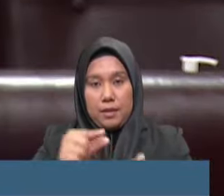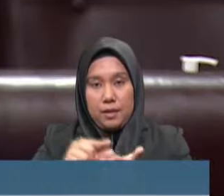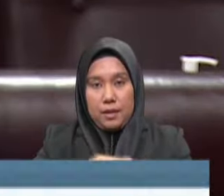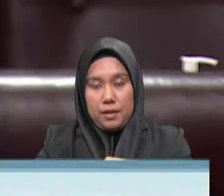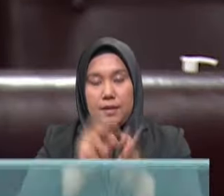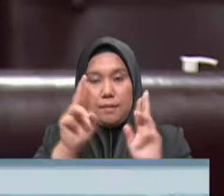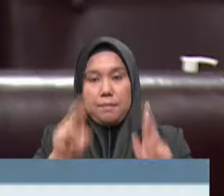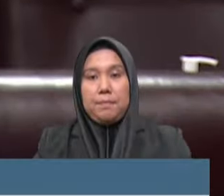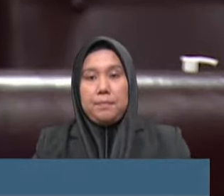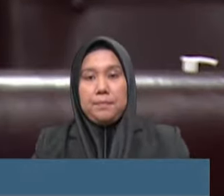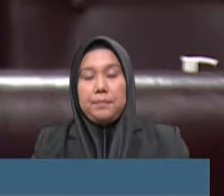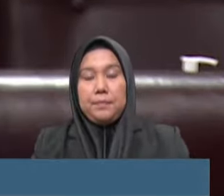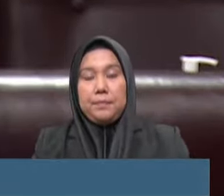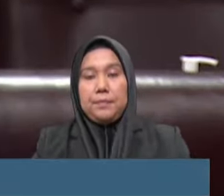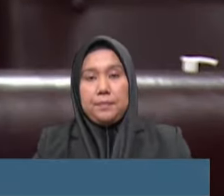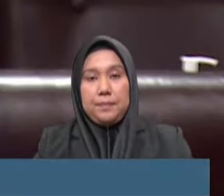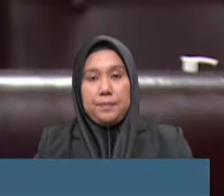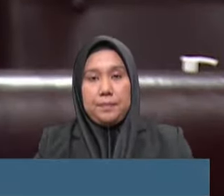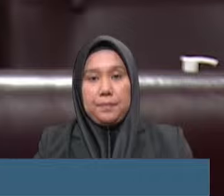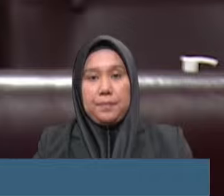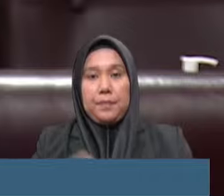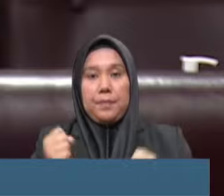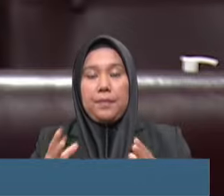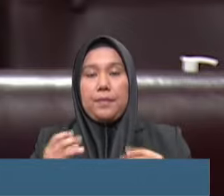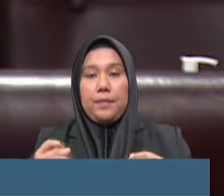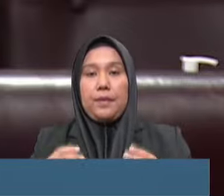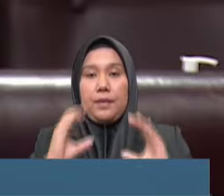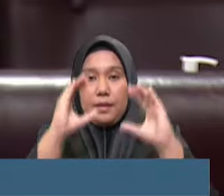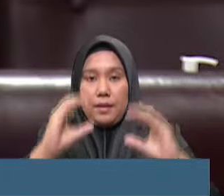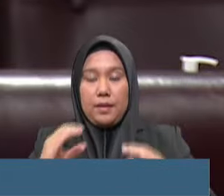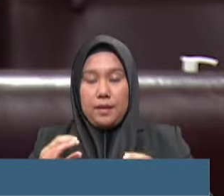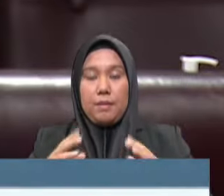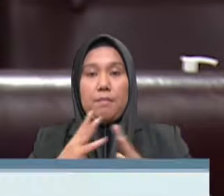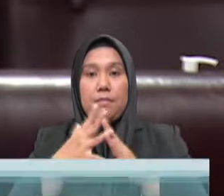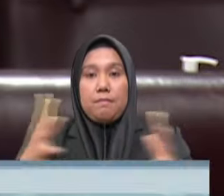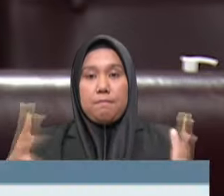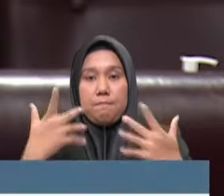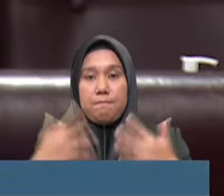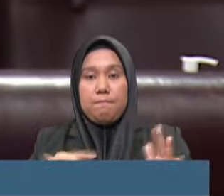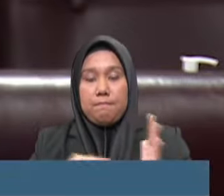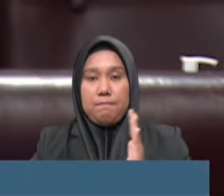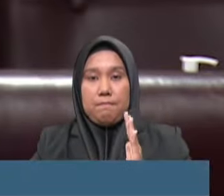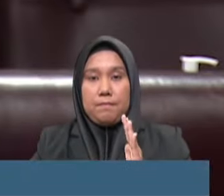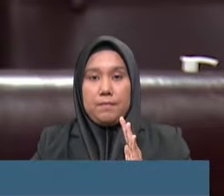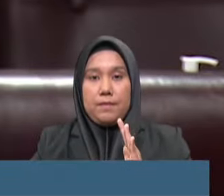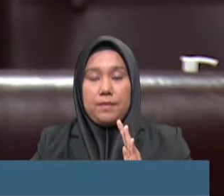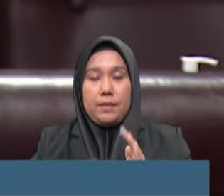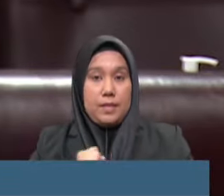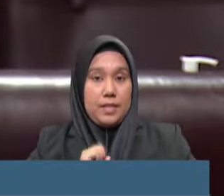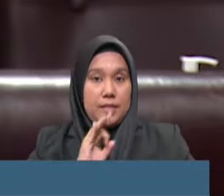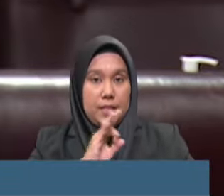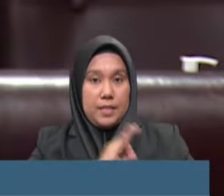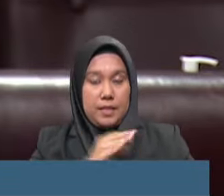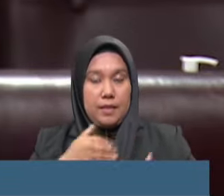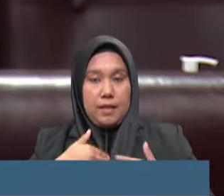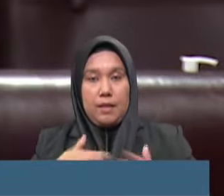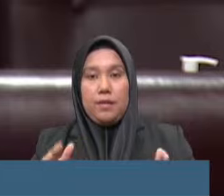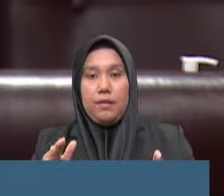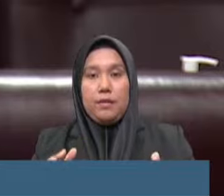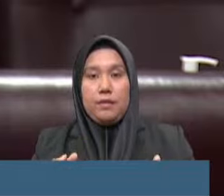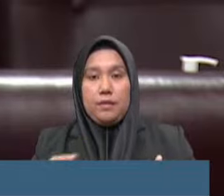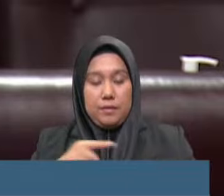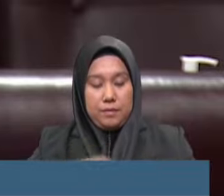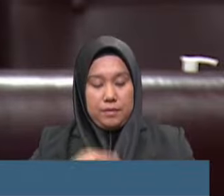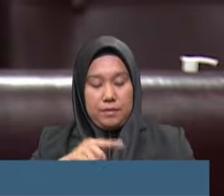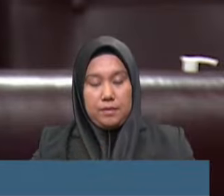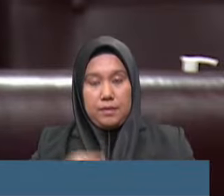Sebab itu beberapa pendekatan-pendekatan besar telah bermula untuk kaki tangan awam, contohnya semakan